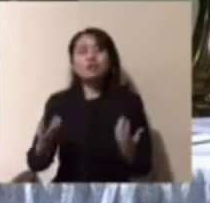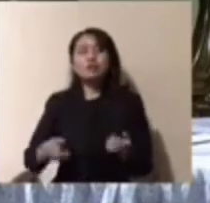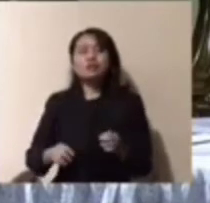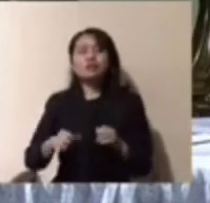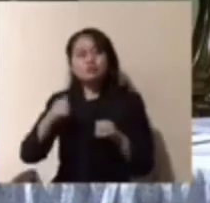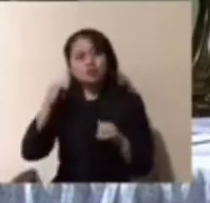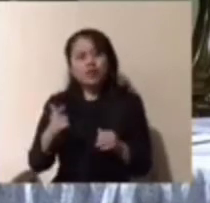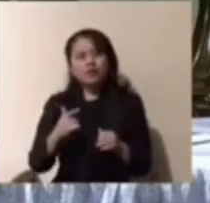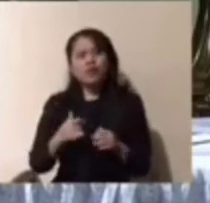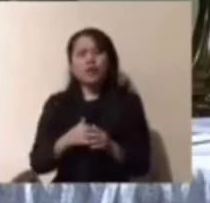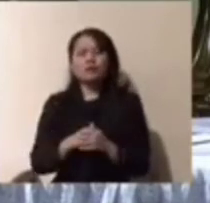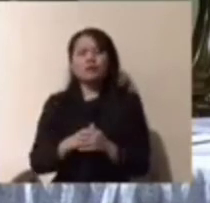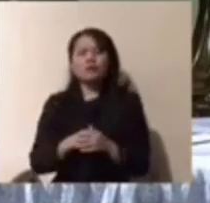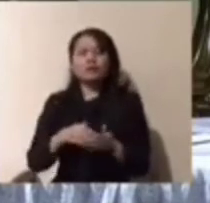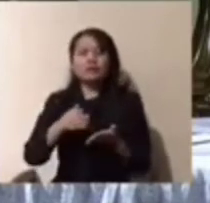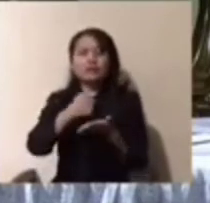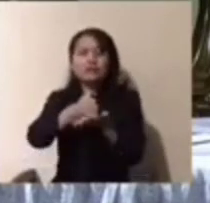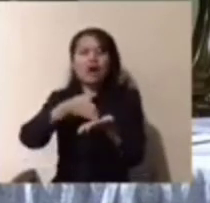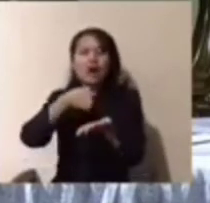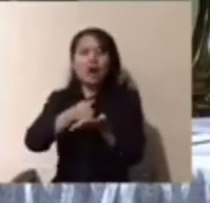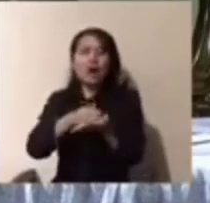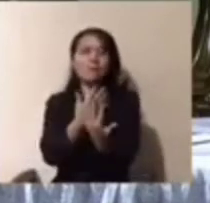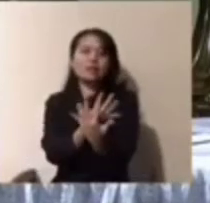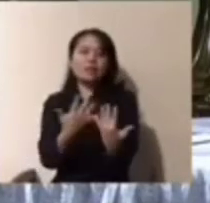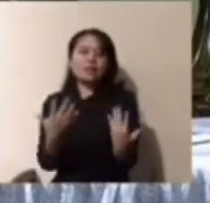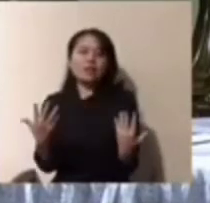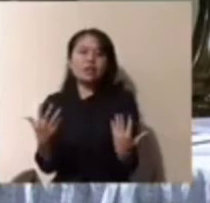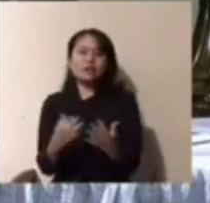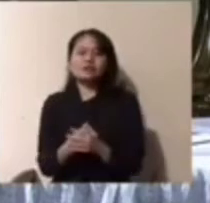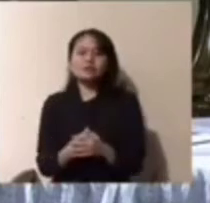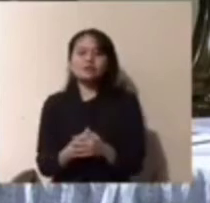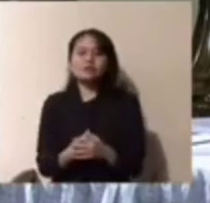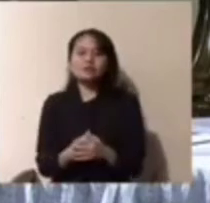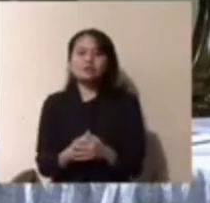sungguh nyata di tengah masyarakat kita.